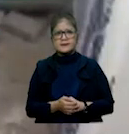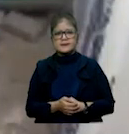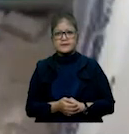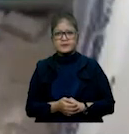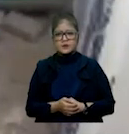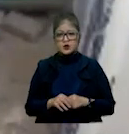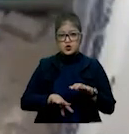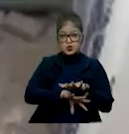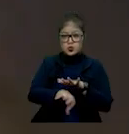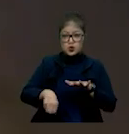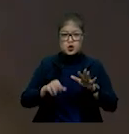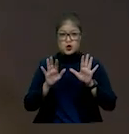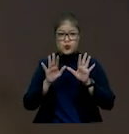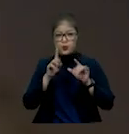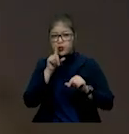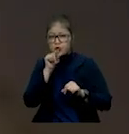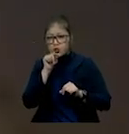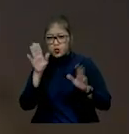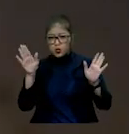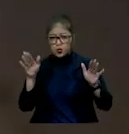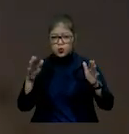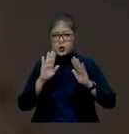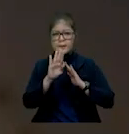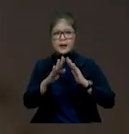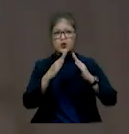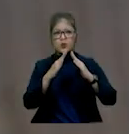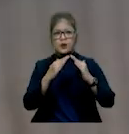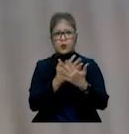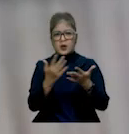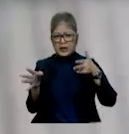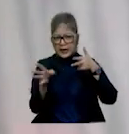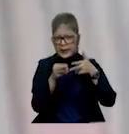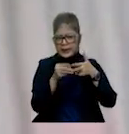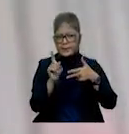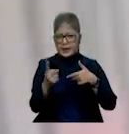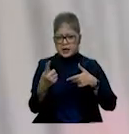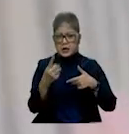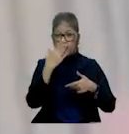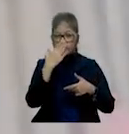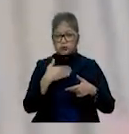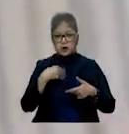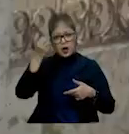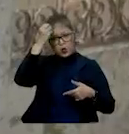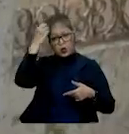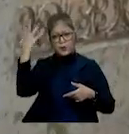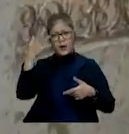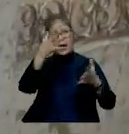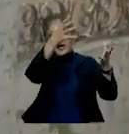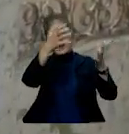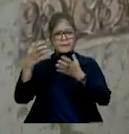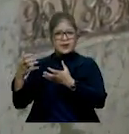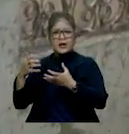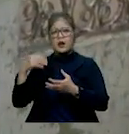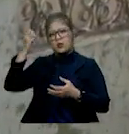Pencurian burung murai batu Medan di teras rumah warga di Kembangan, Jakarta Barat terekam CCTV. Pemilik lupa memasukkan hewan peliharaan seharga 5 juta rupiah